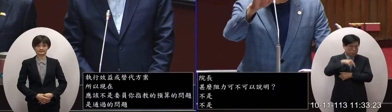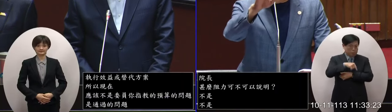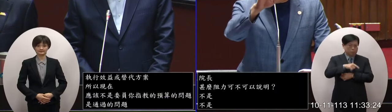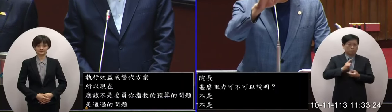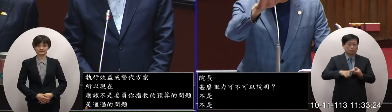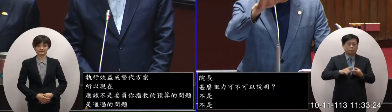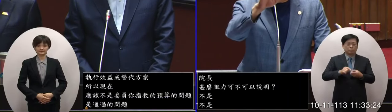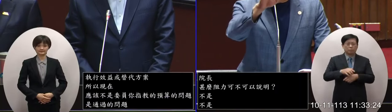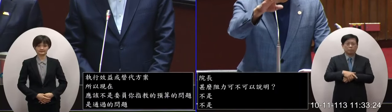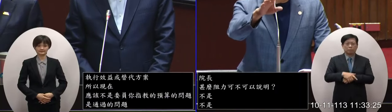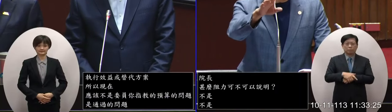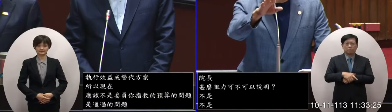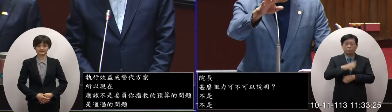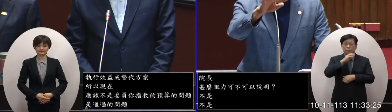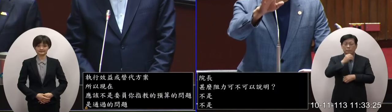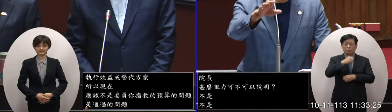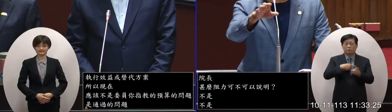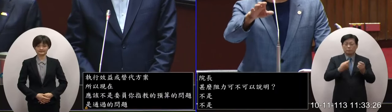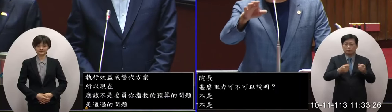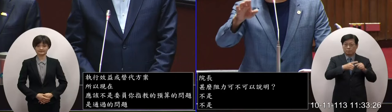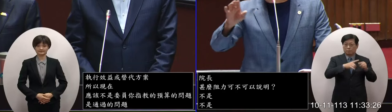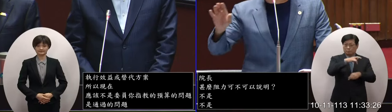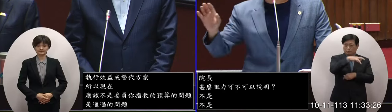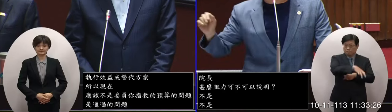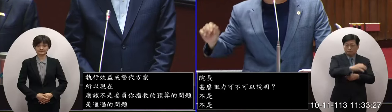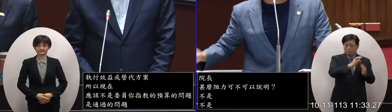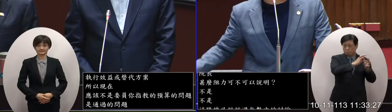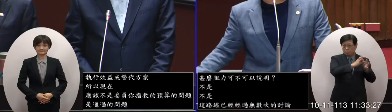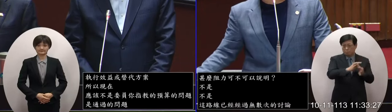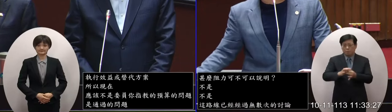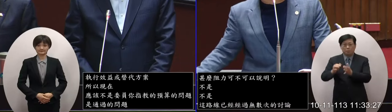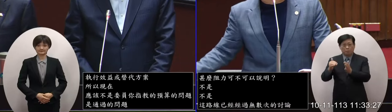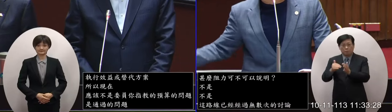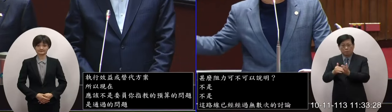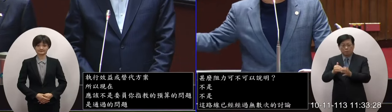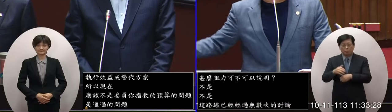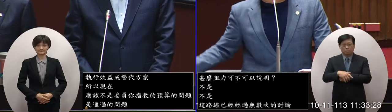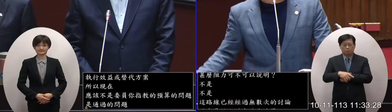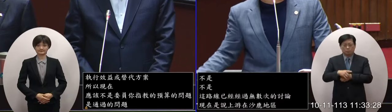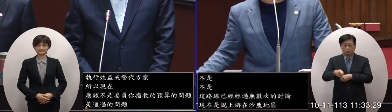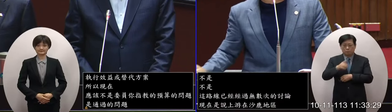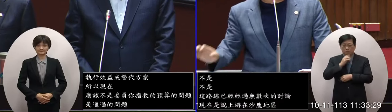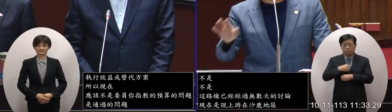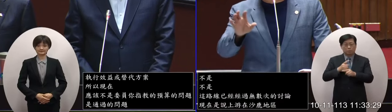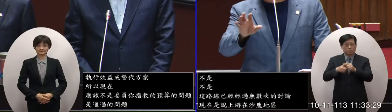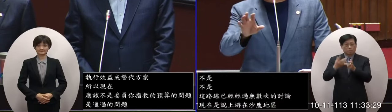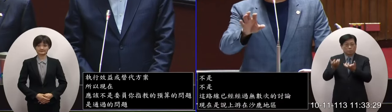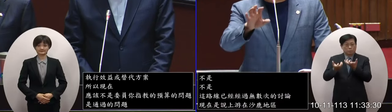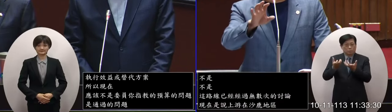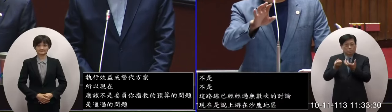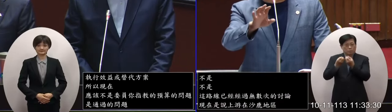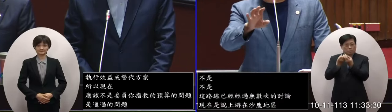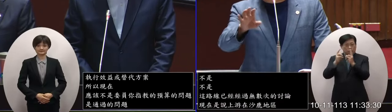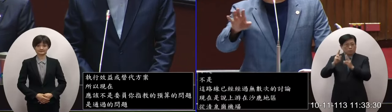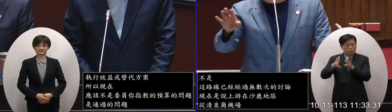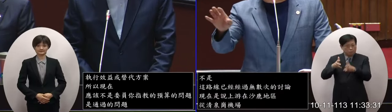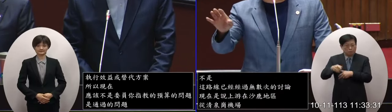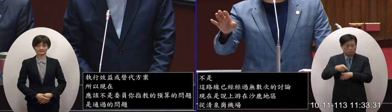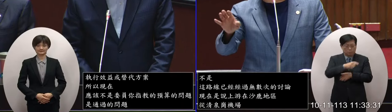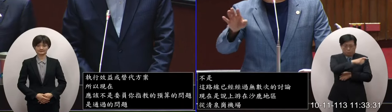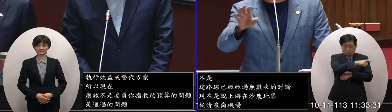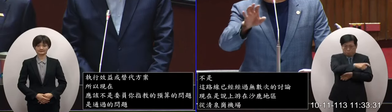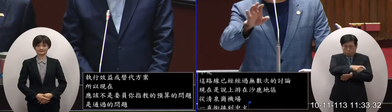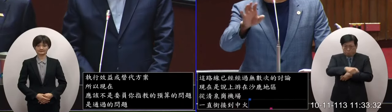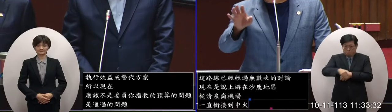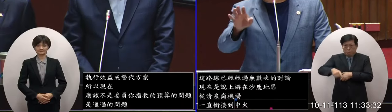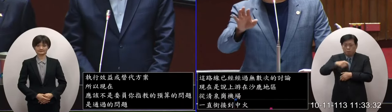个清泉岗机场一直衔接到中火，所以这个部分。需要经过了